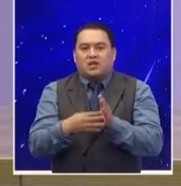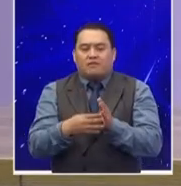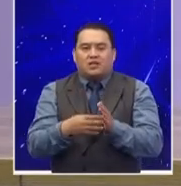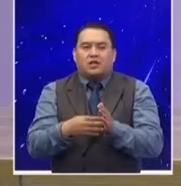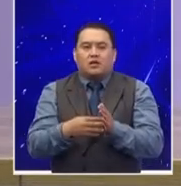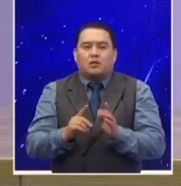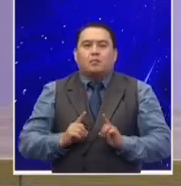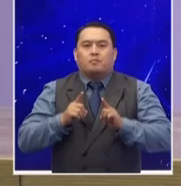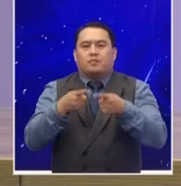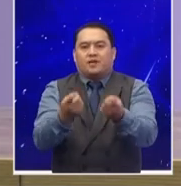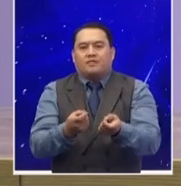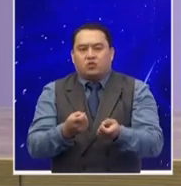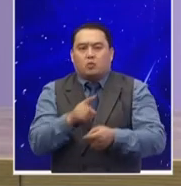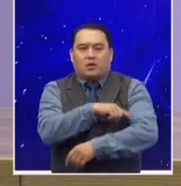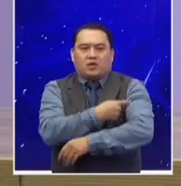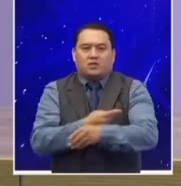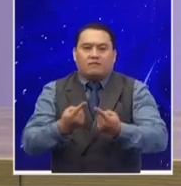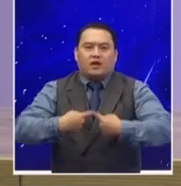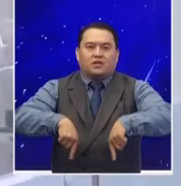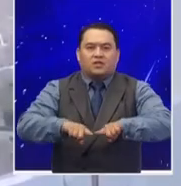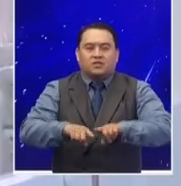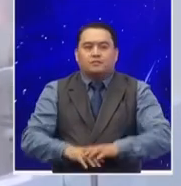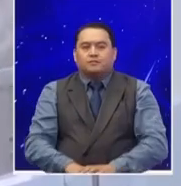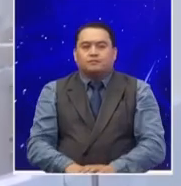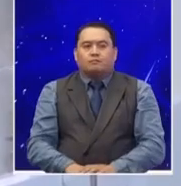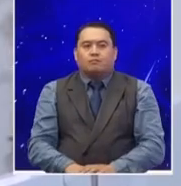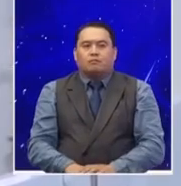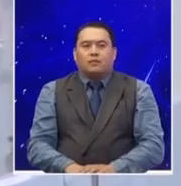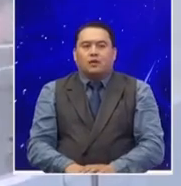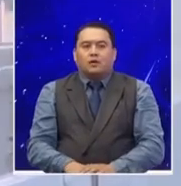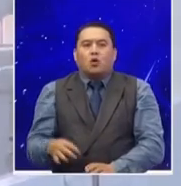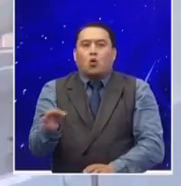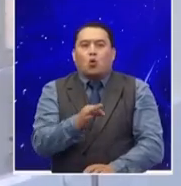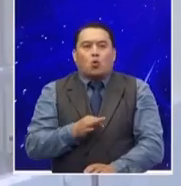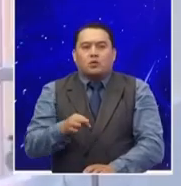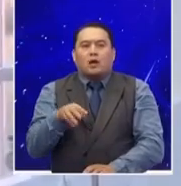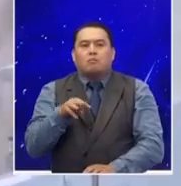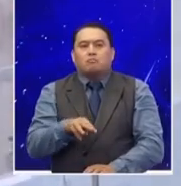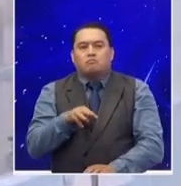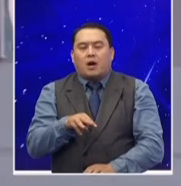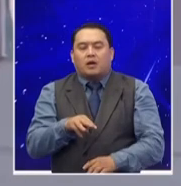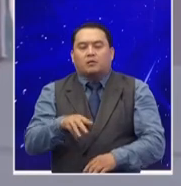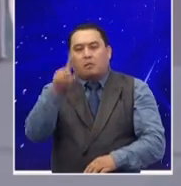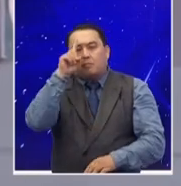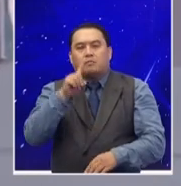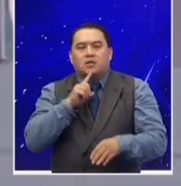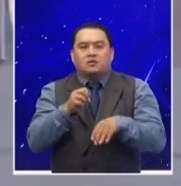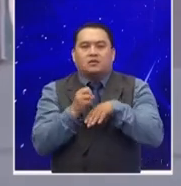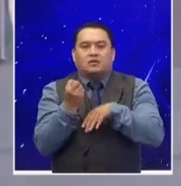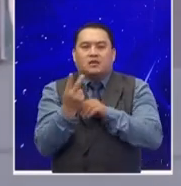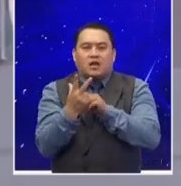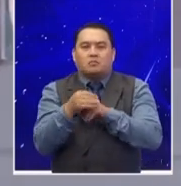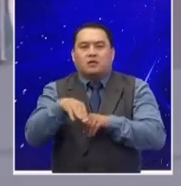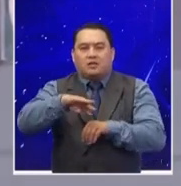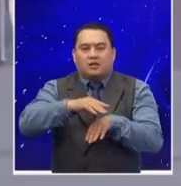будут привлечены в медицинские организации. На борьбу с пандемией область еще в марте выделила 13 миллиардов тенге, еще 9 на